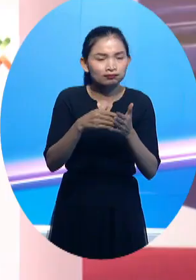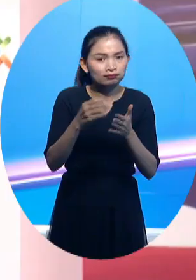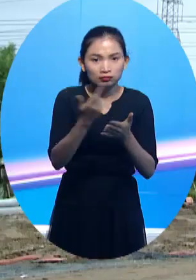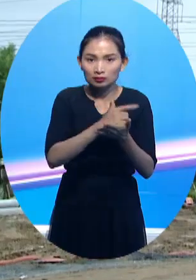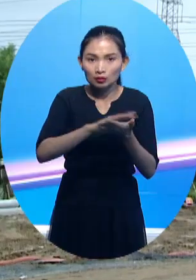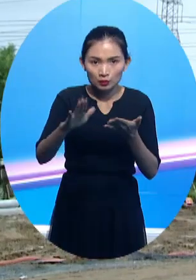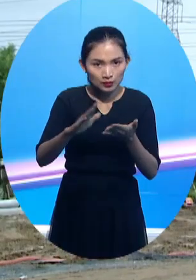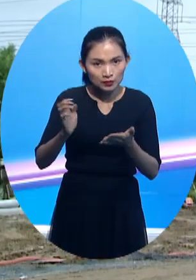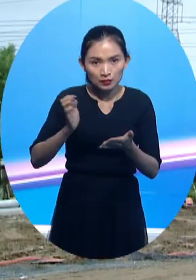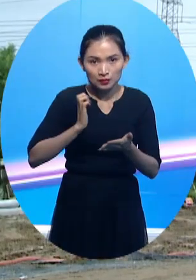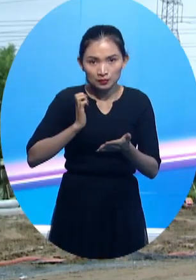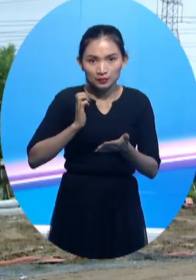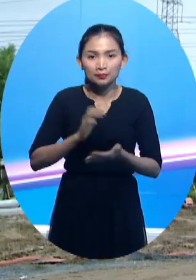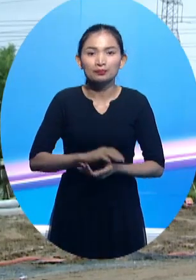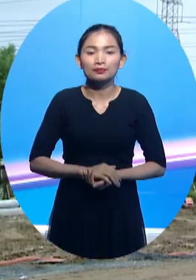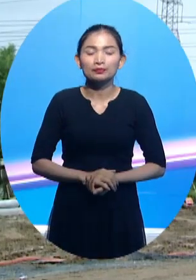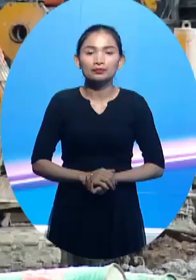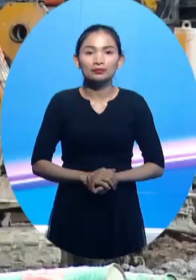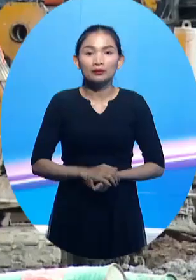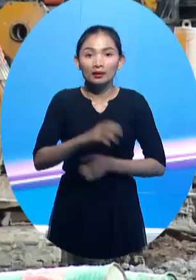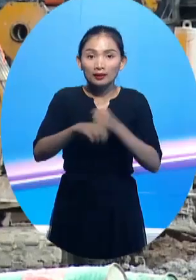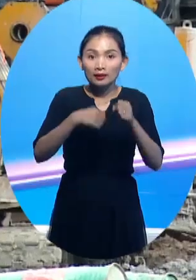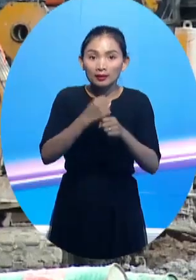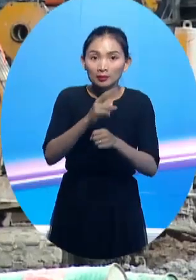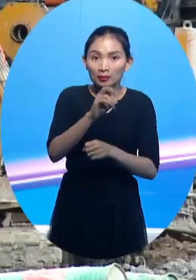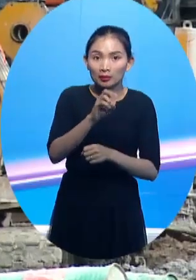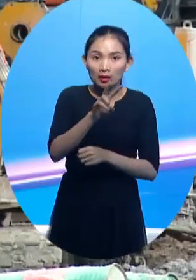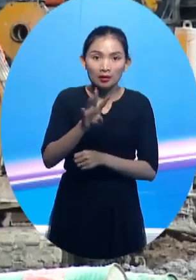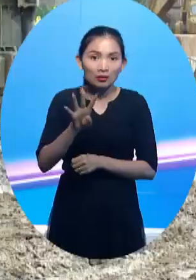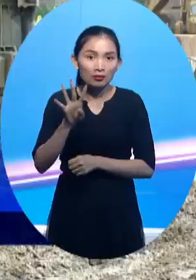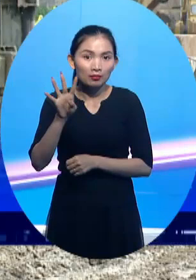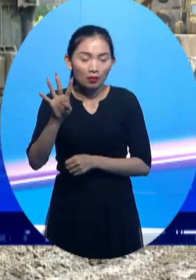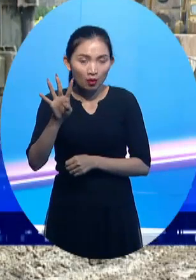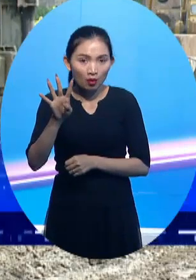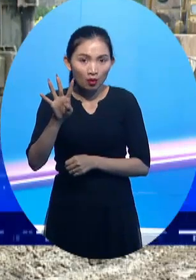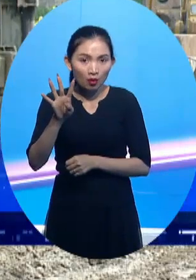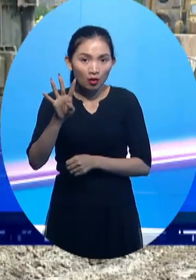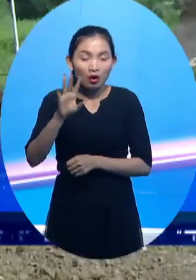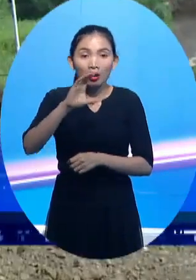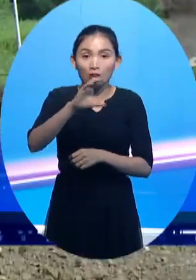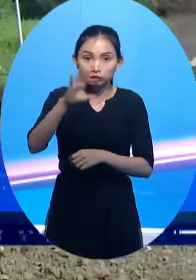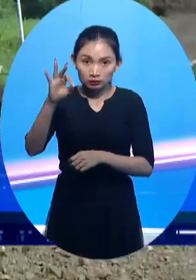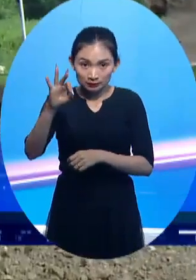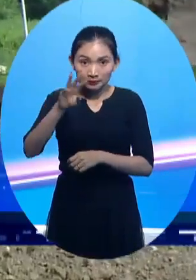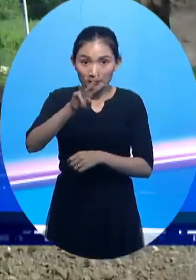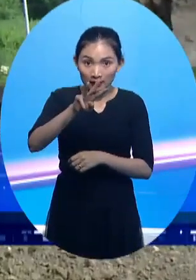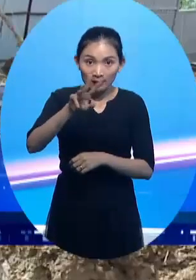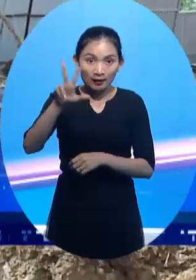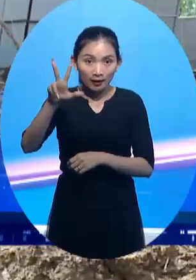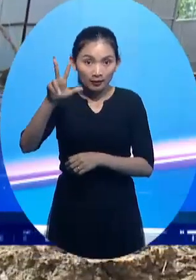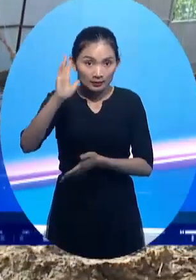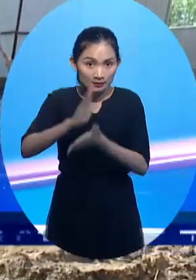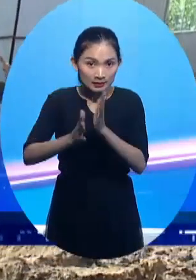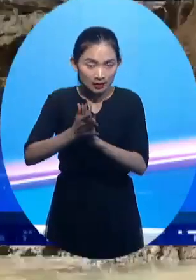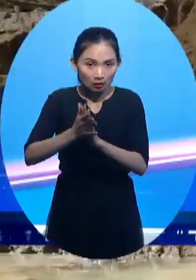thời gian sâu nhất năm 2024 ngoài việc phấn đấu đưa vào phục vụ người dân 38 công trình dự án bằng quản lý dự án